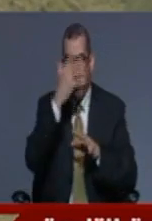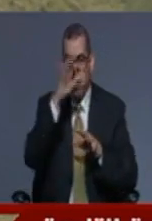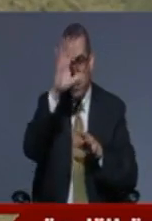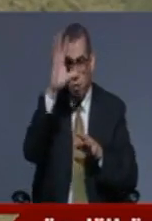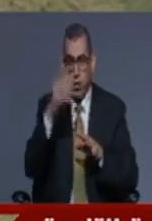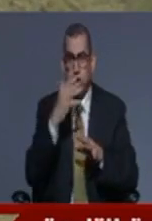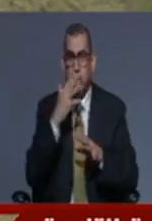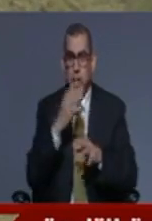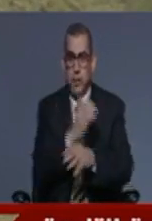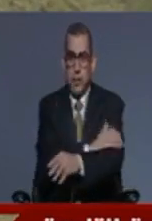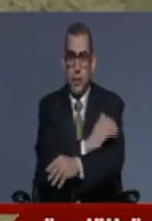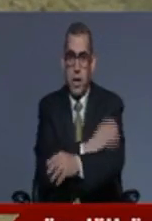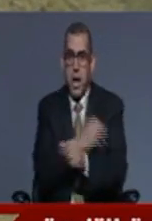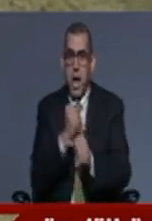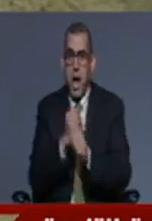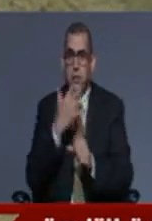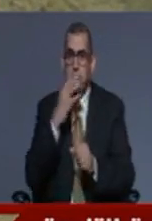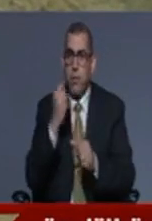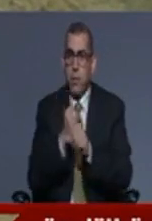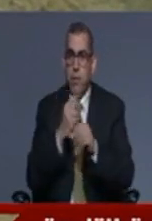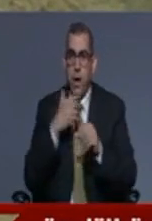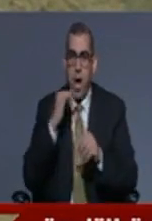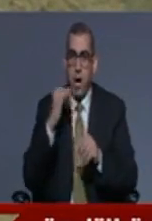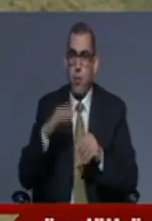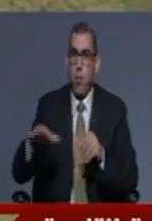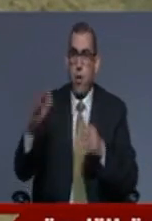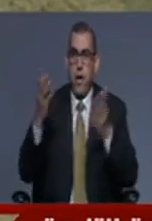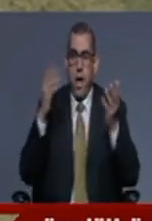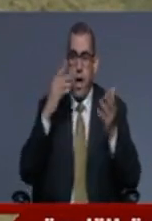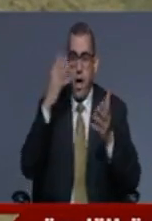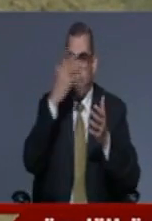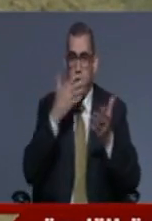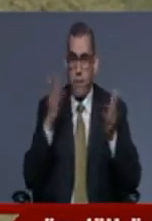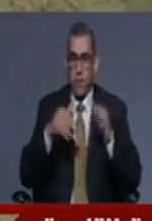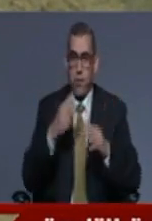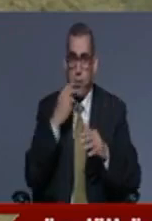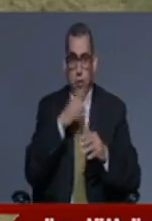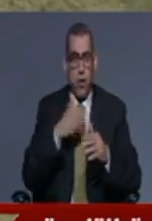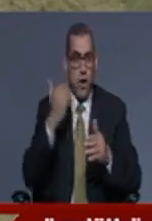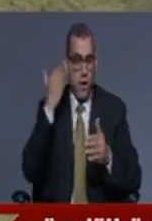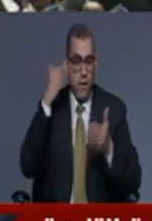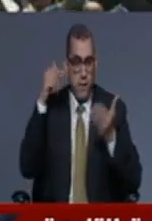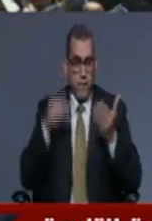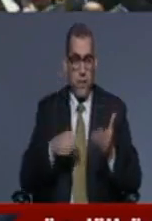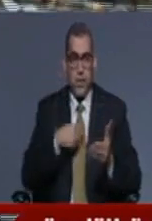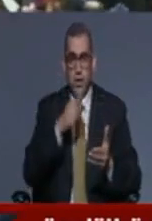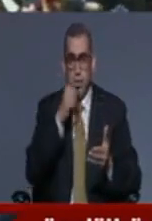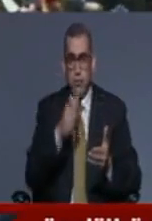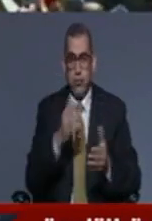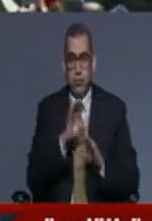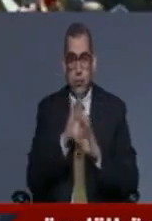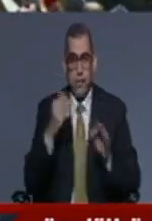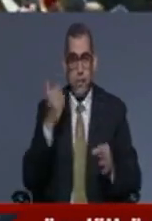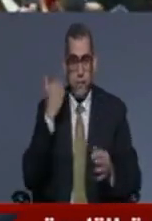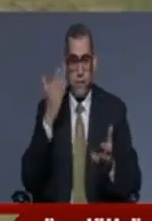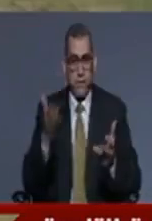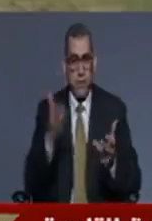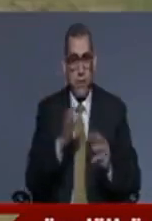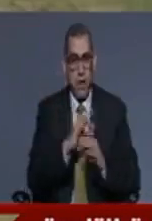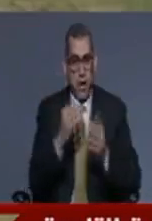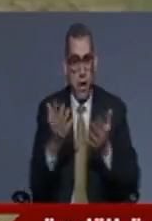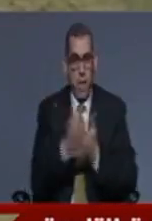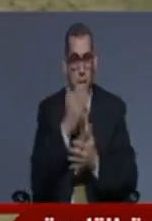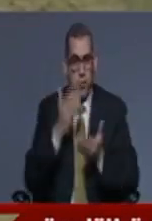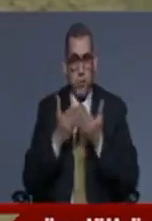قوة عاملة شابة في قارتنا. السيدات والسادة، لدينا المطلوب لكي نقدم